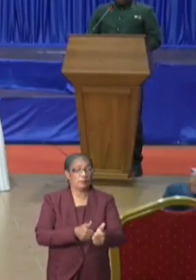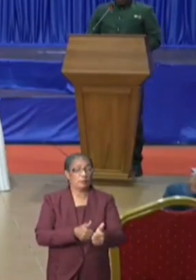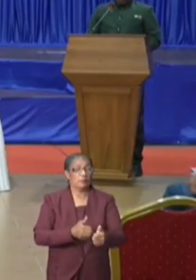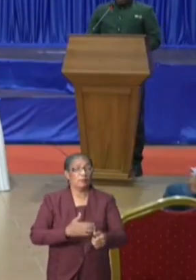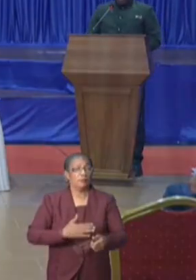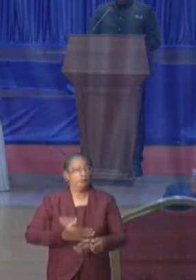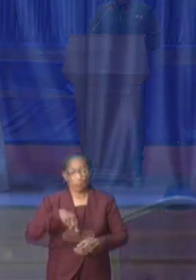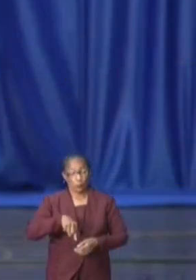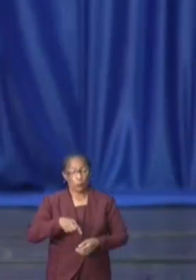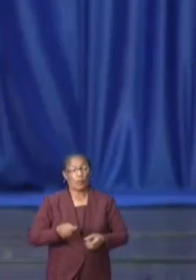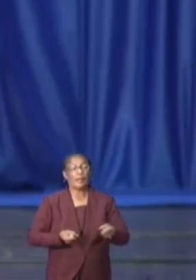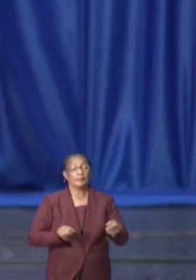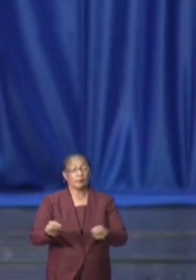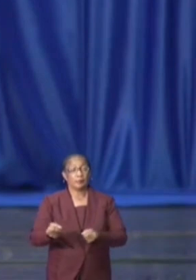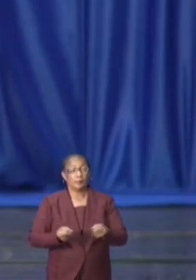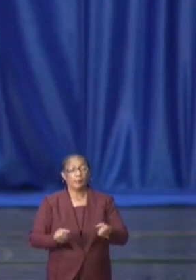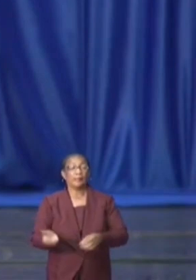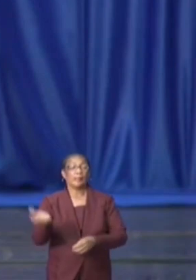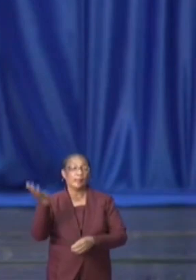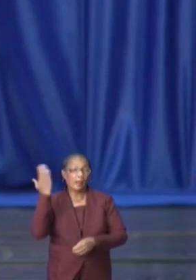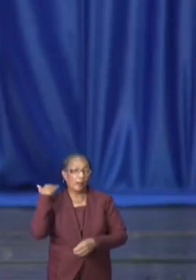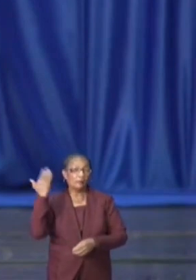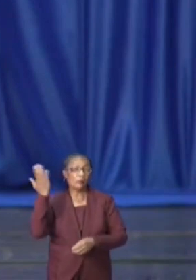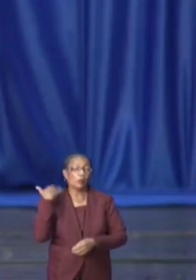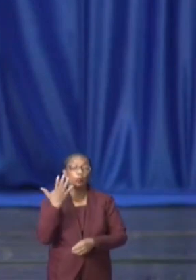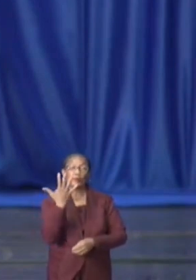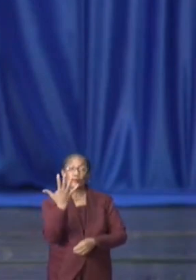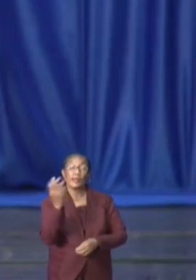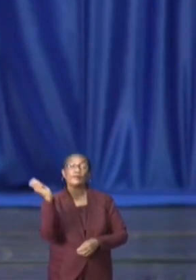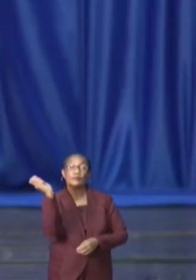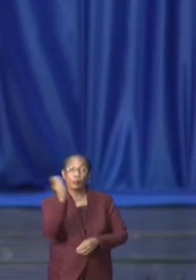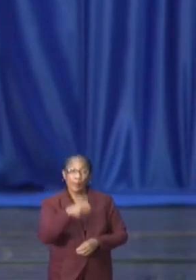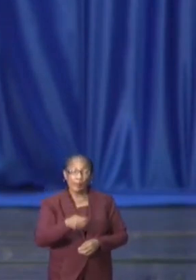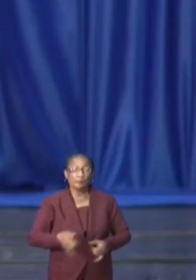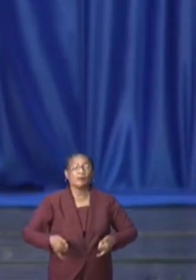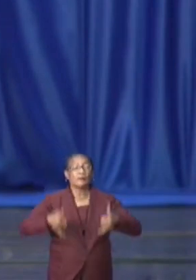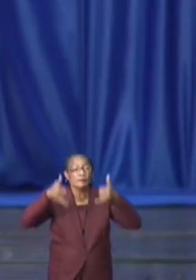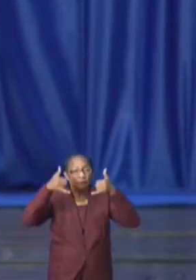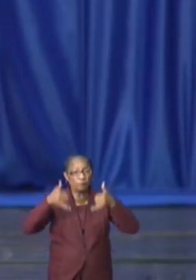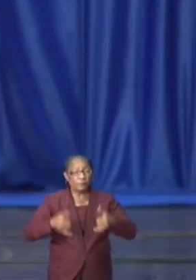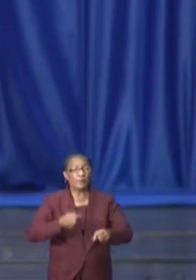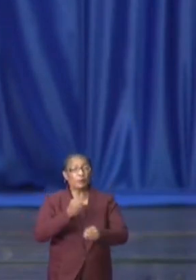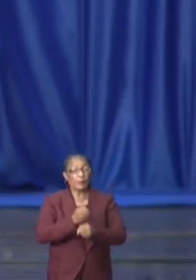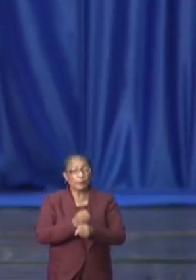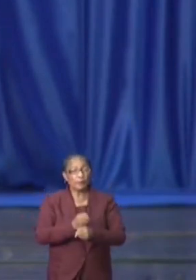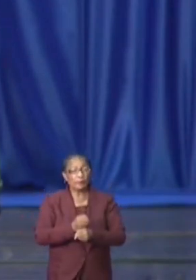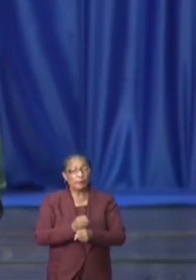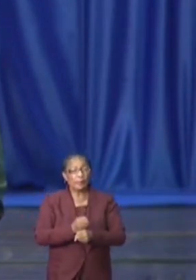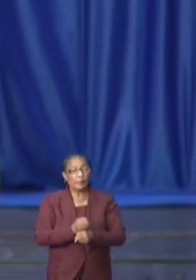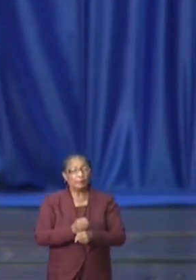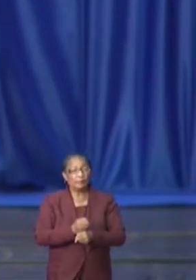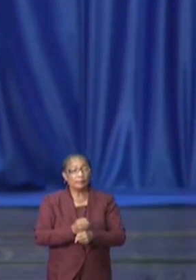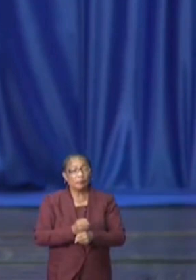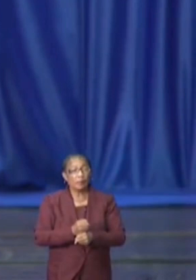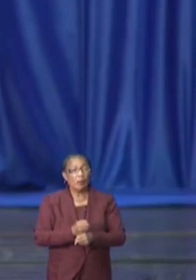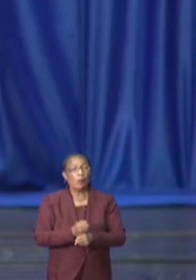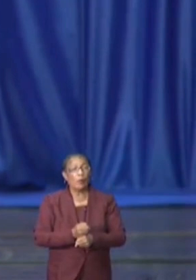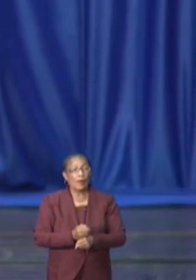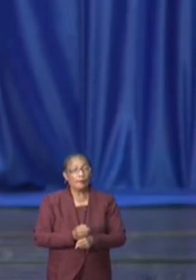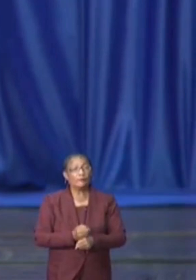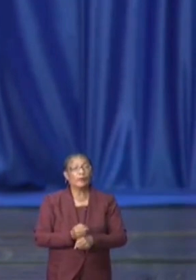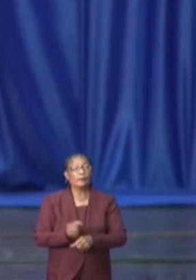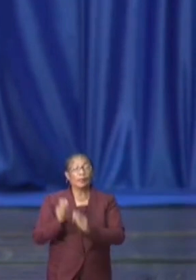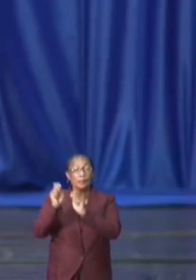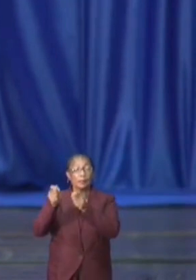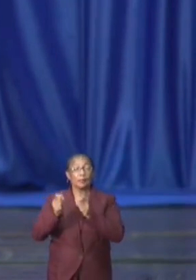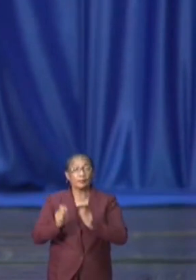Wij hebben als regering in de afgelopen 5 maanden veel werk verzet waarvan de